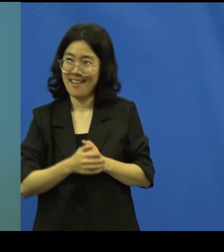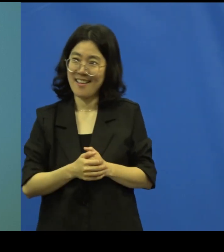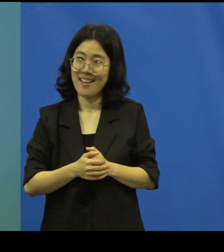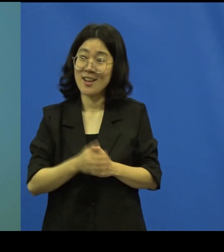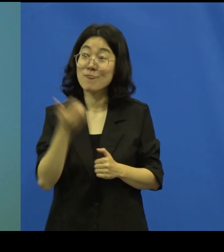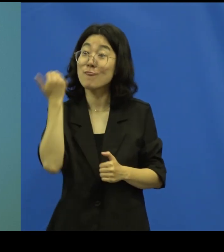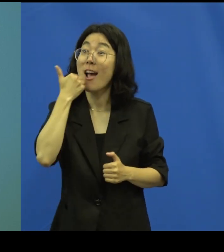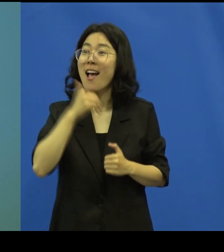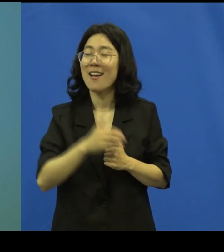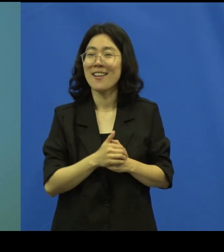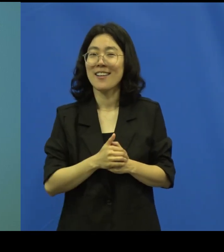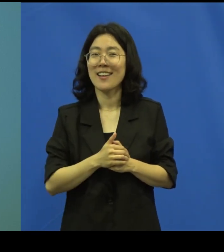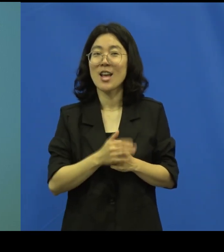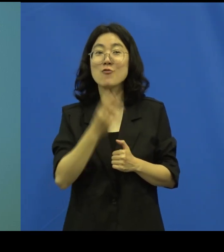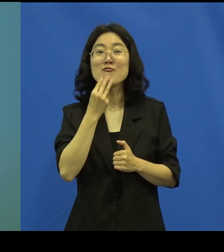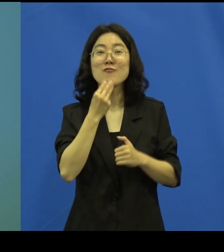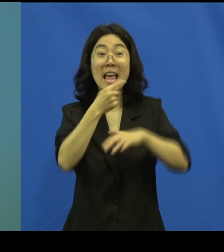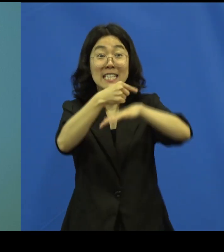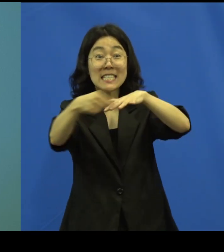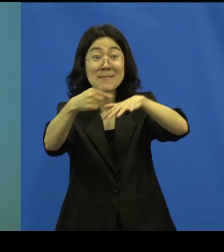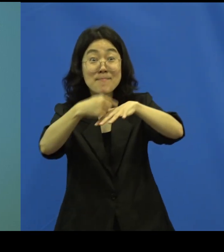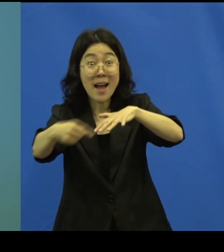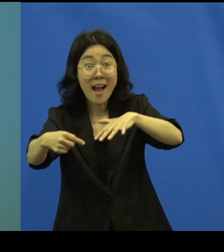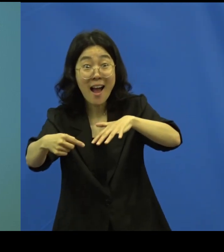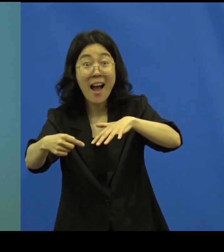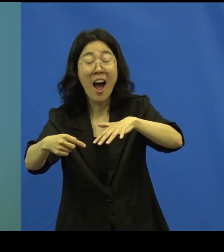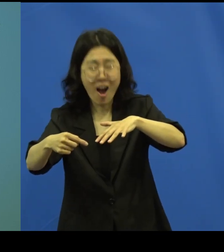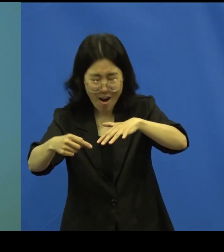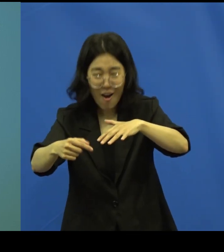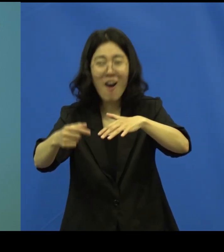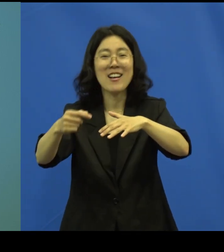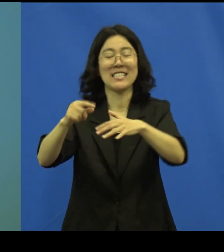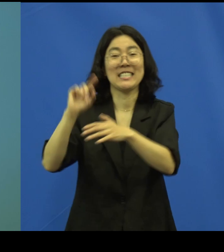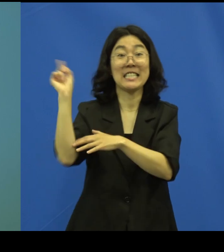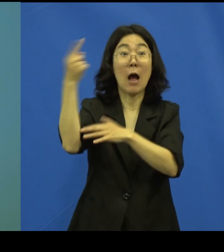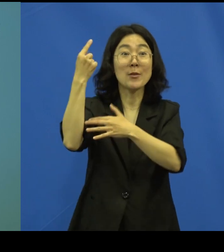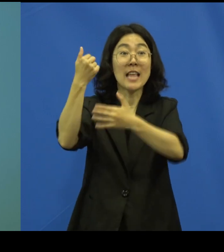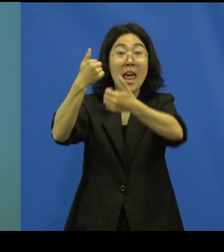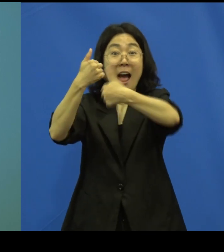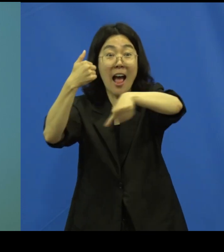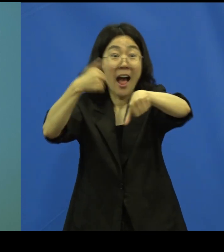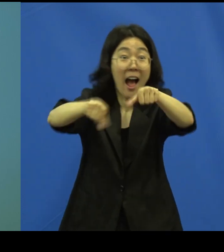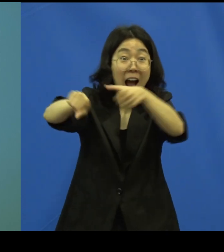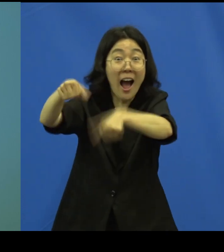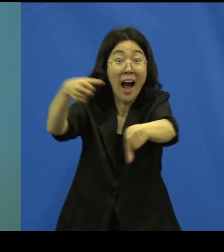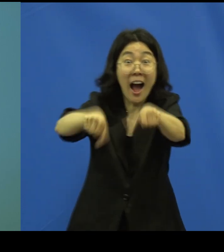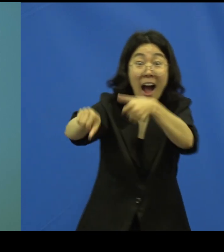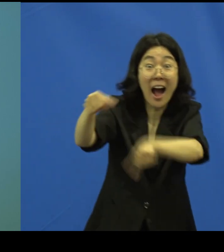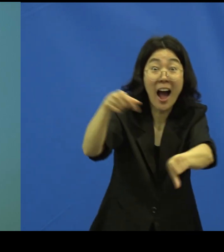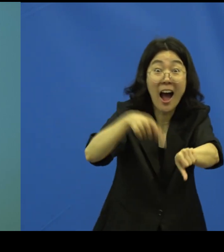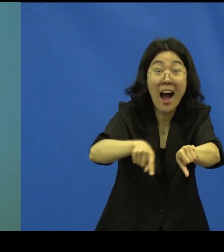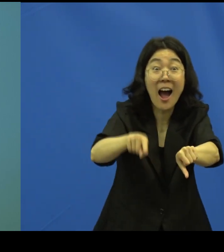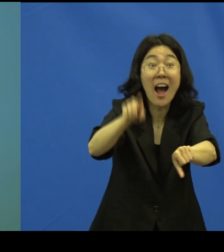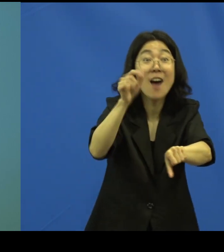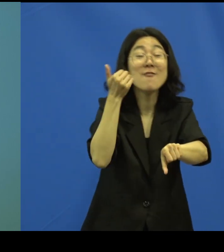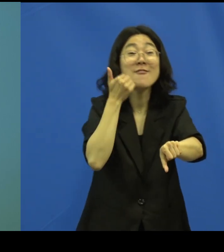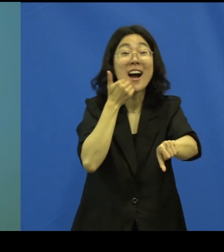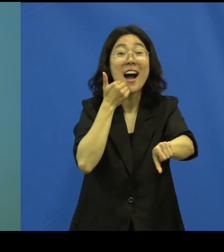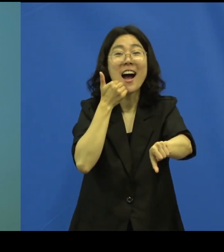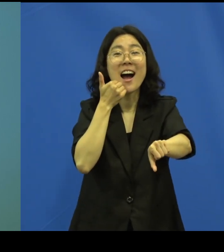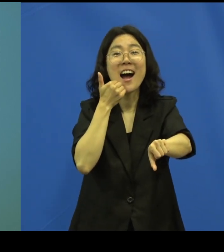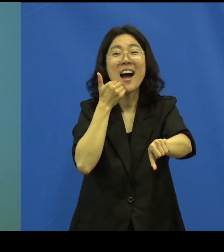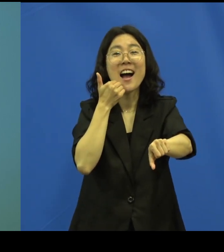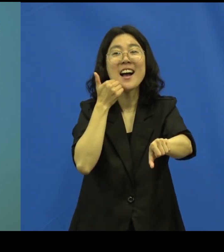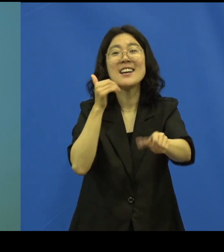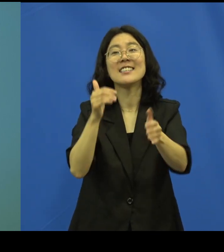그가 누구냐? 유대 지파의 사자 다윗의 뿌리로부터 나오니. 여러분 그가 누구죠?